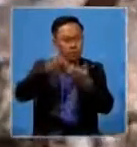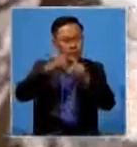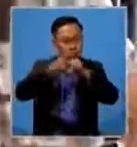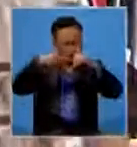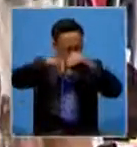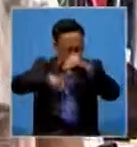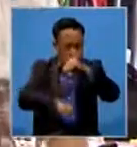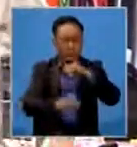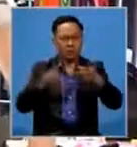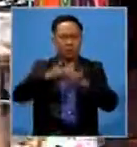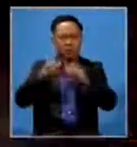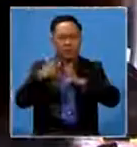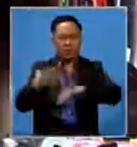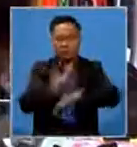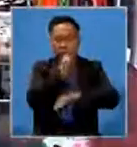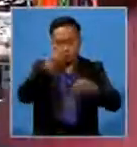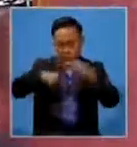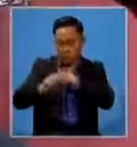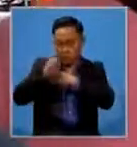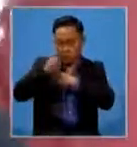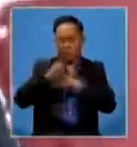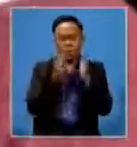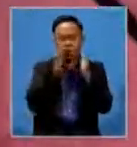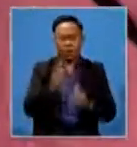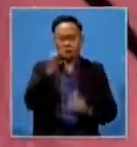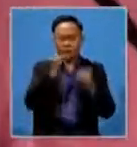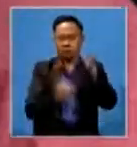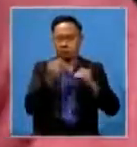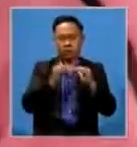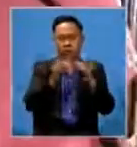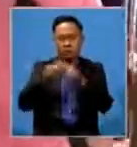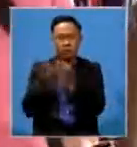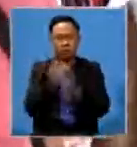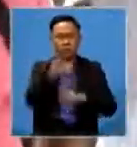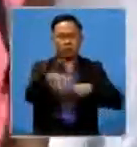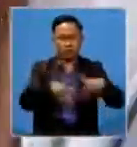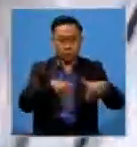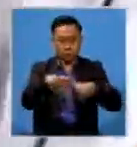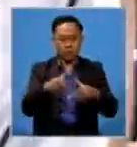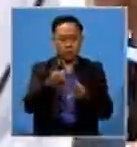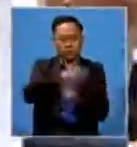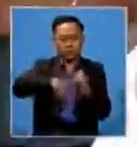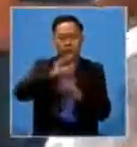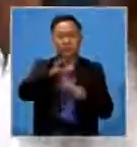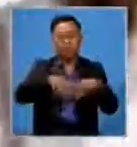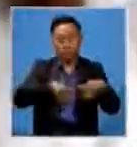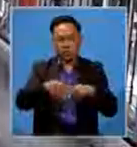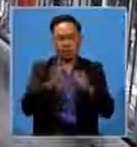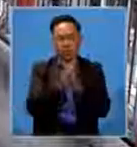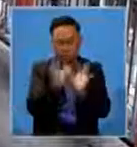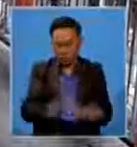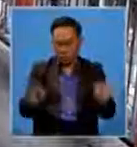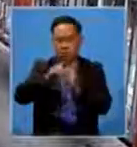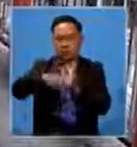การเมืองความมั่นคงรวมไปถึงความกินดีอยู่ดีของพี่น้องประชาชนซึ่งทั้งหมดล้วนแต่เป็นปัจจัยที่ทำให้ประเทศ